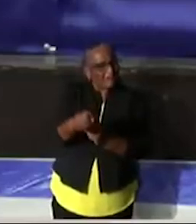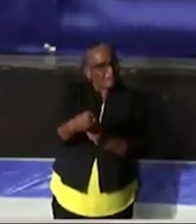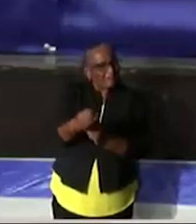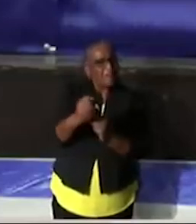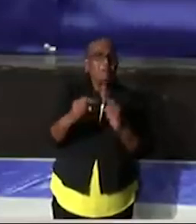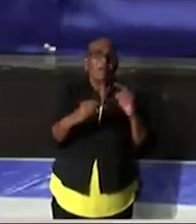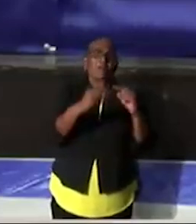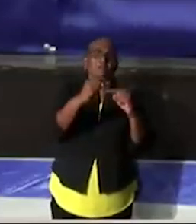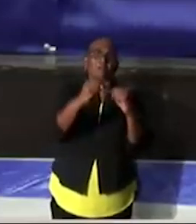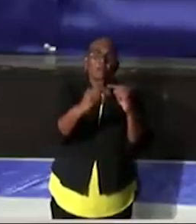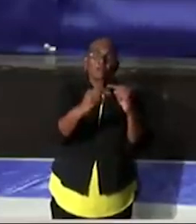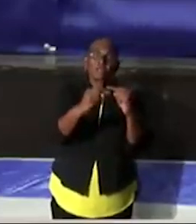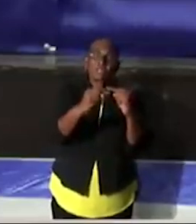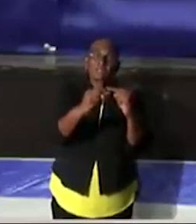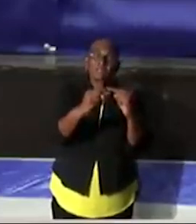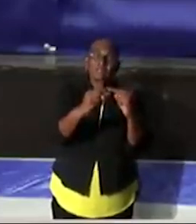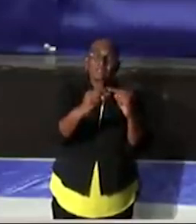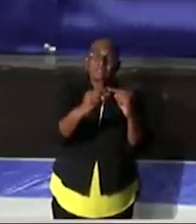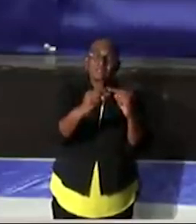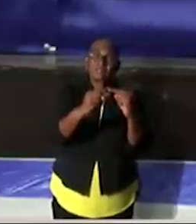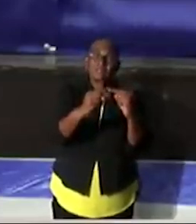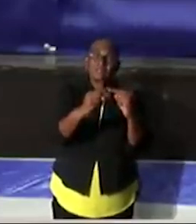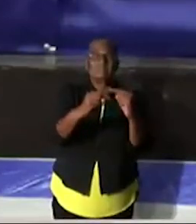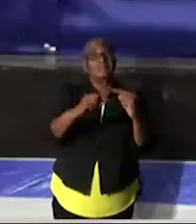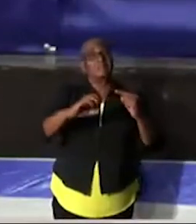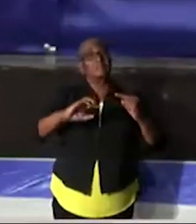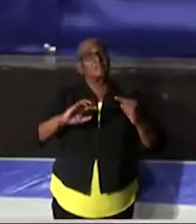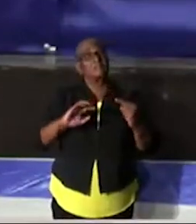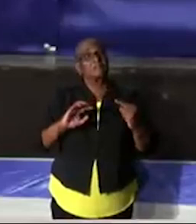de procedures die iemand